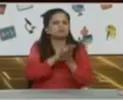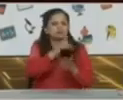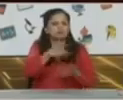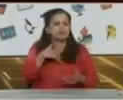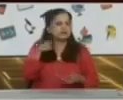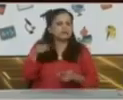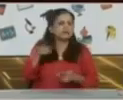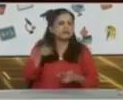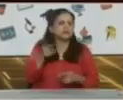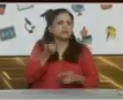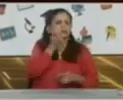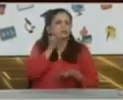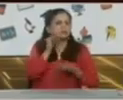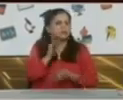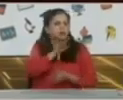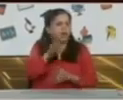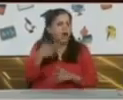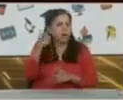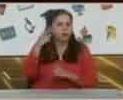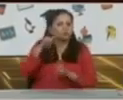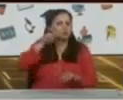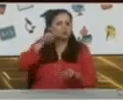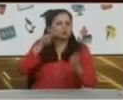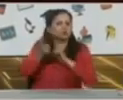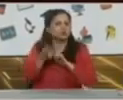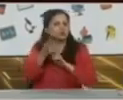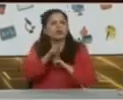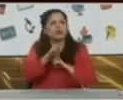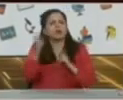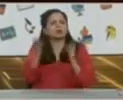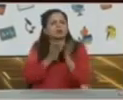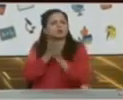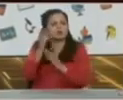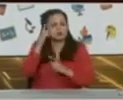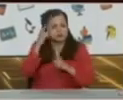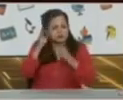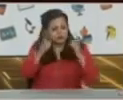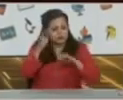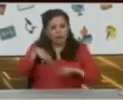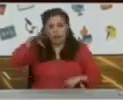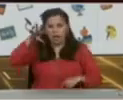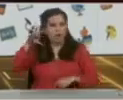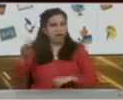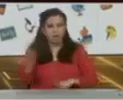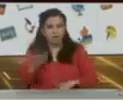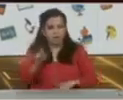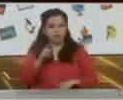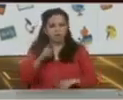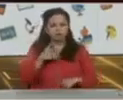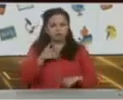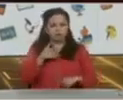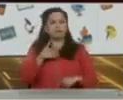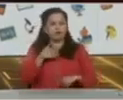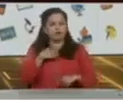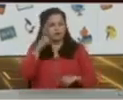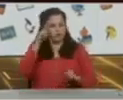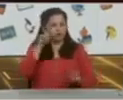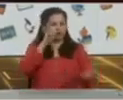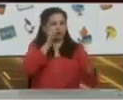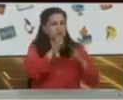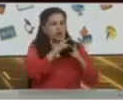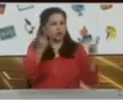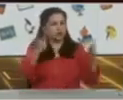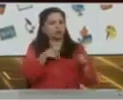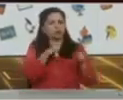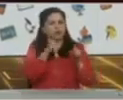लगा, उसे ठीक करने के लिए बहुत विचार करके एक एनवायरनमेंट क्रिएट करिए ताकि